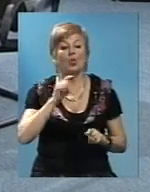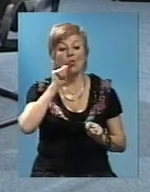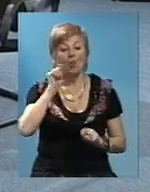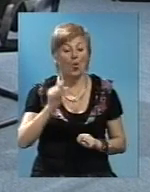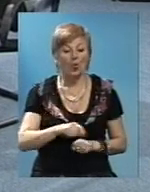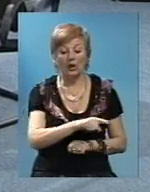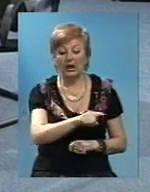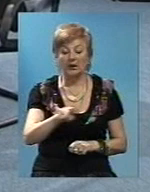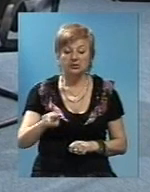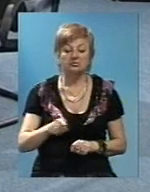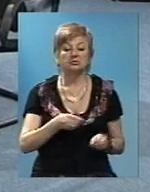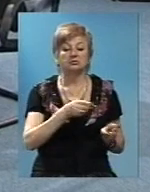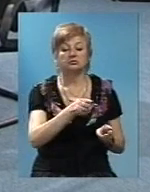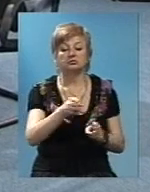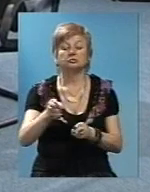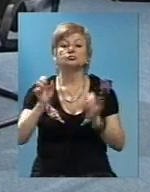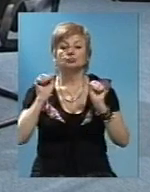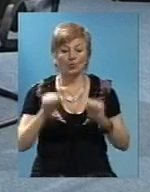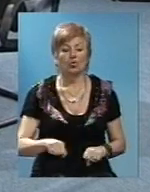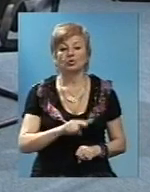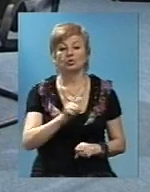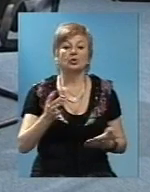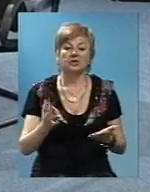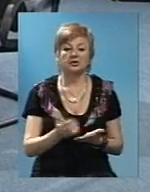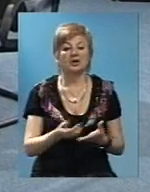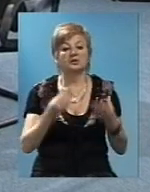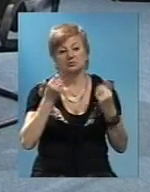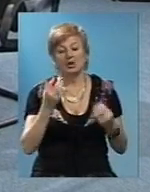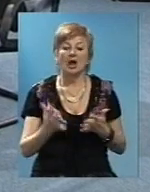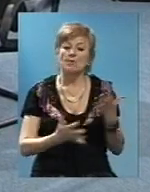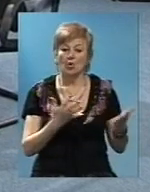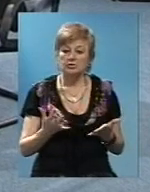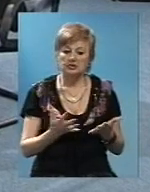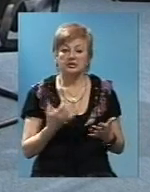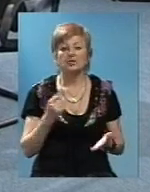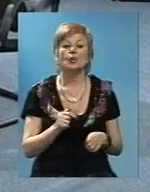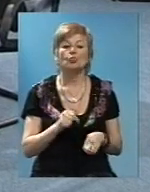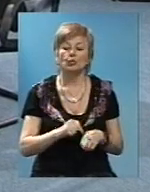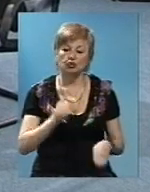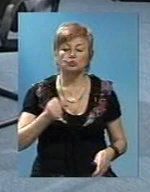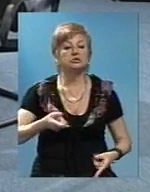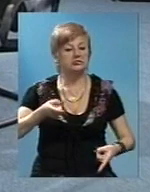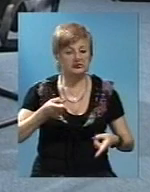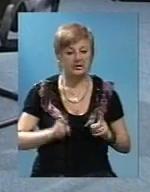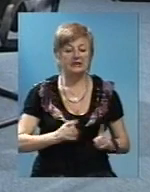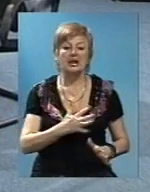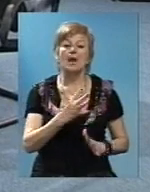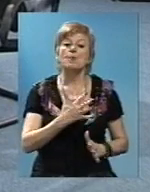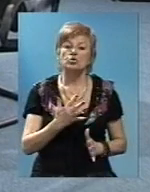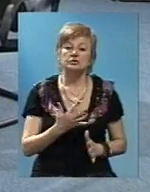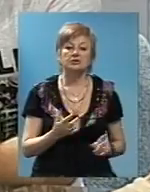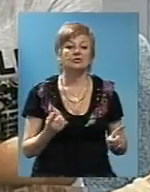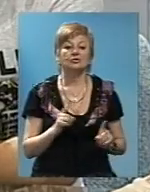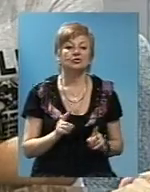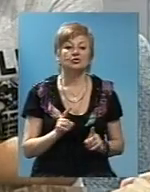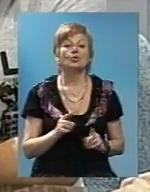поїхати в будь-яке місто. І, по-друге, звичайно, вони здобули просто суперові емоції, і вони відчули справжні емоції, знаєте, не той